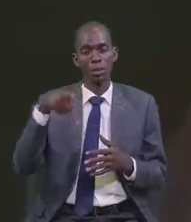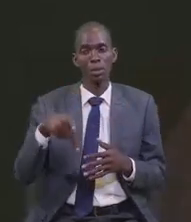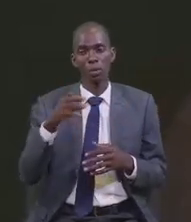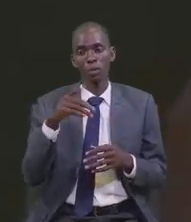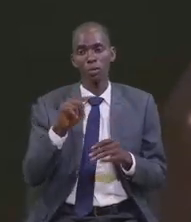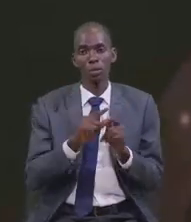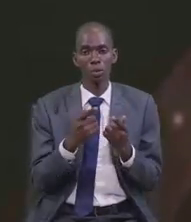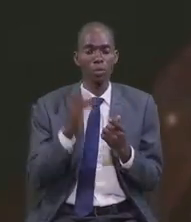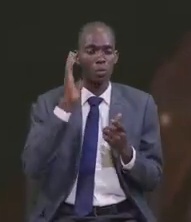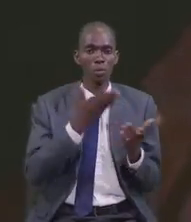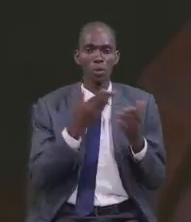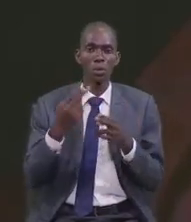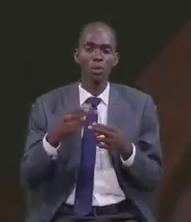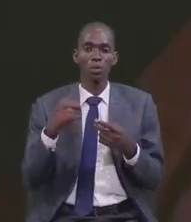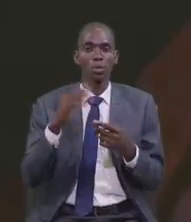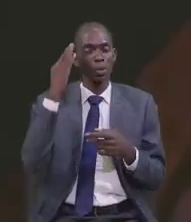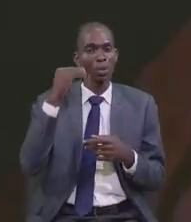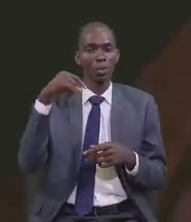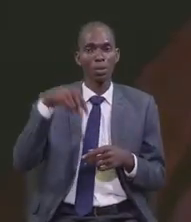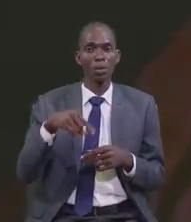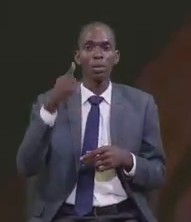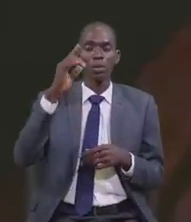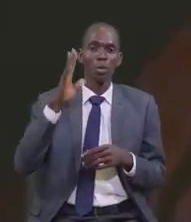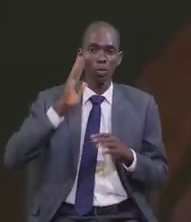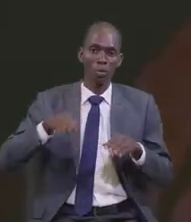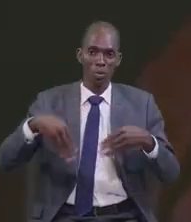au siège. Dieu va pouvoir.